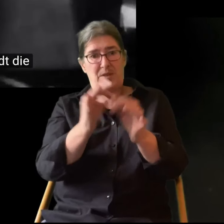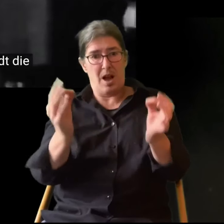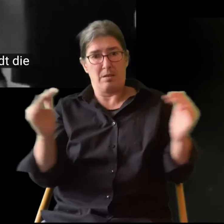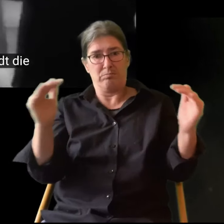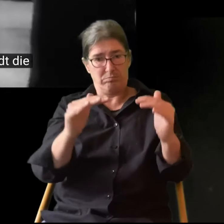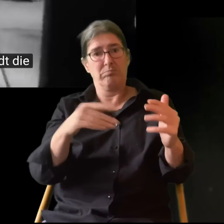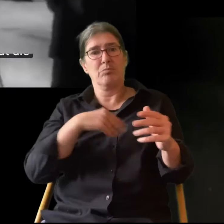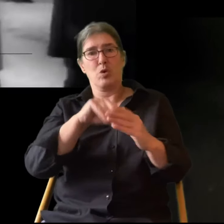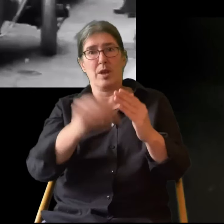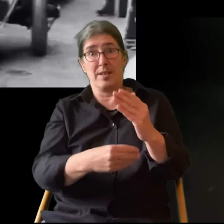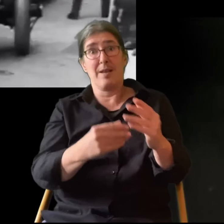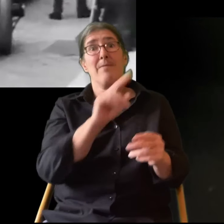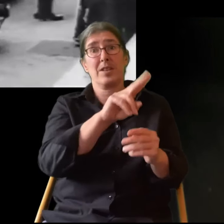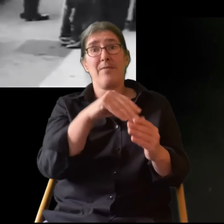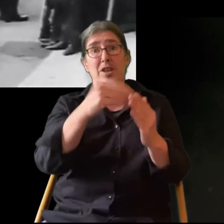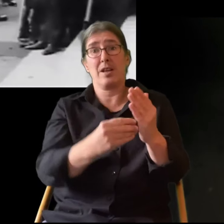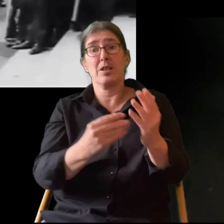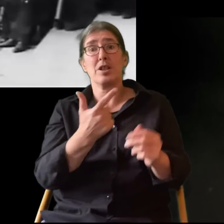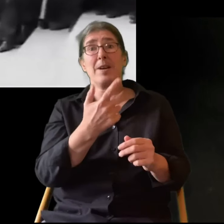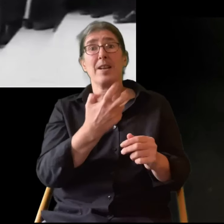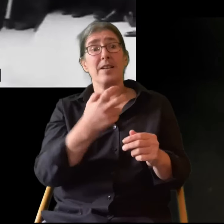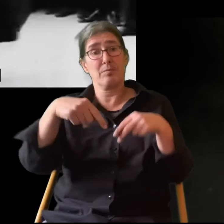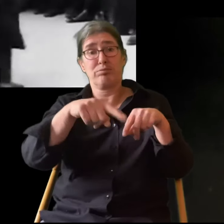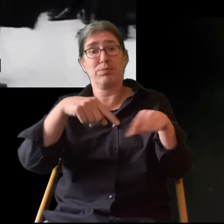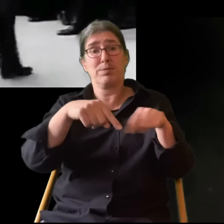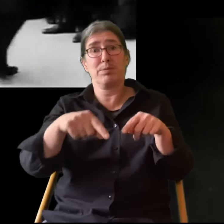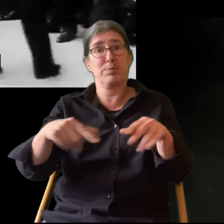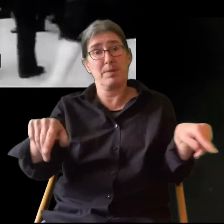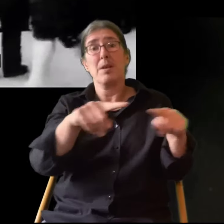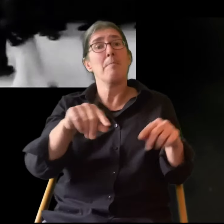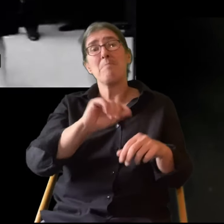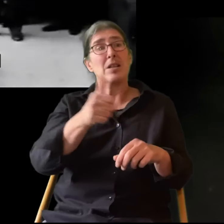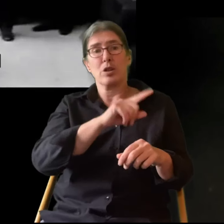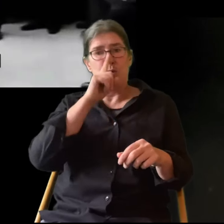waren nur Statisten. Er hat sich durchgesetzt, Georges Clemenceau.